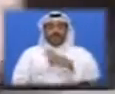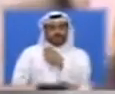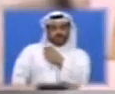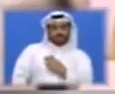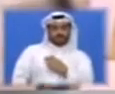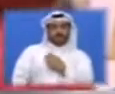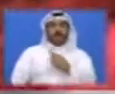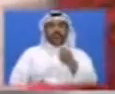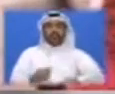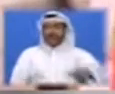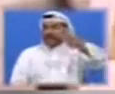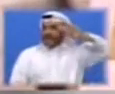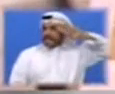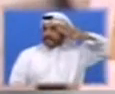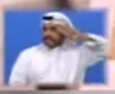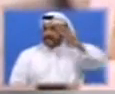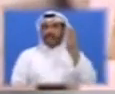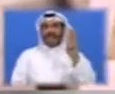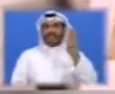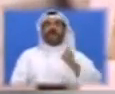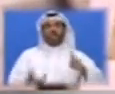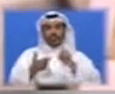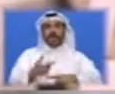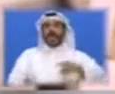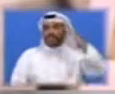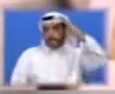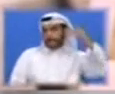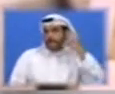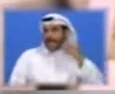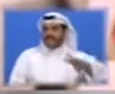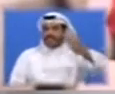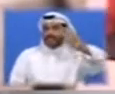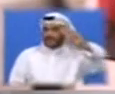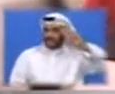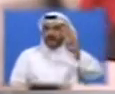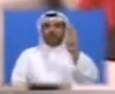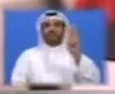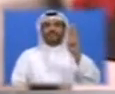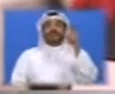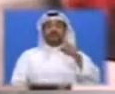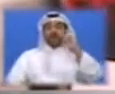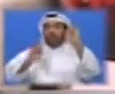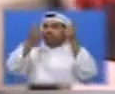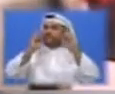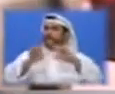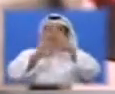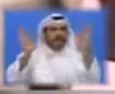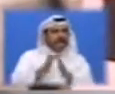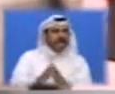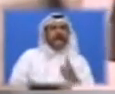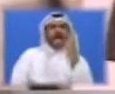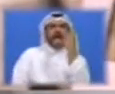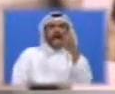الابن البار للكشافة ووسام الابن البار للمرشدات. وشارك في هذه المسابقات تقريبا 1600